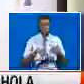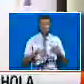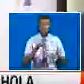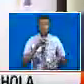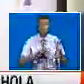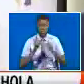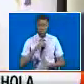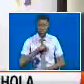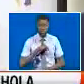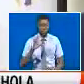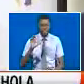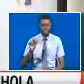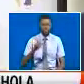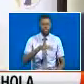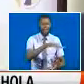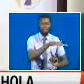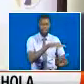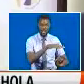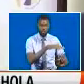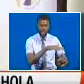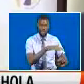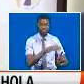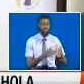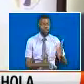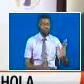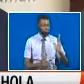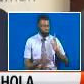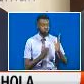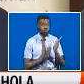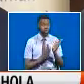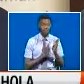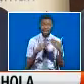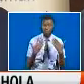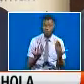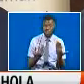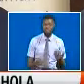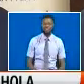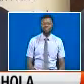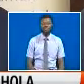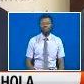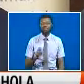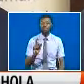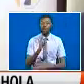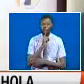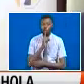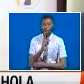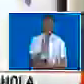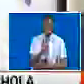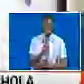for Interior and National Administration, we recommend one, that he immediately orders the